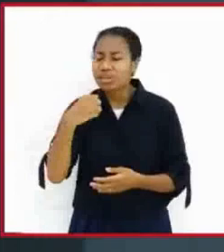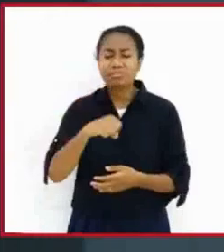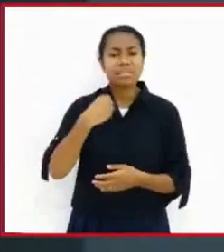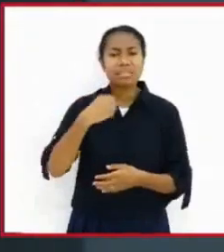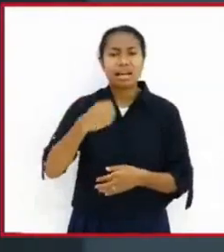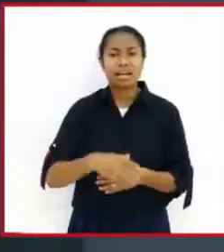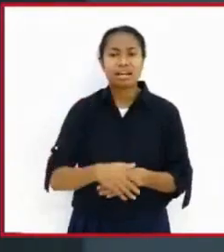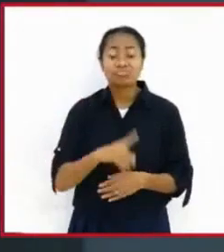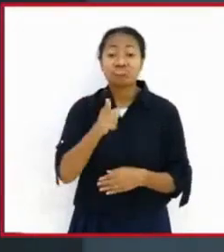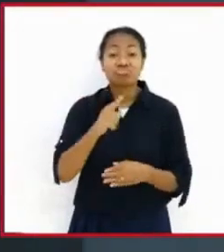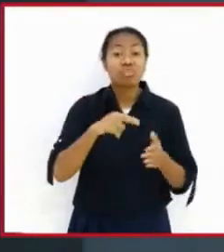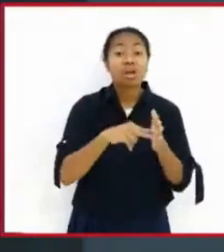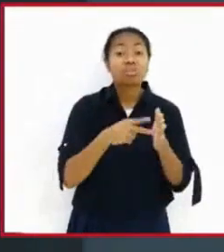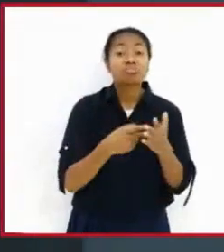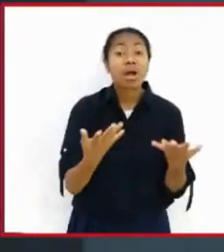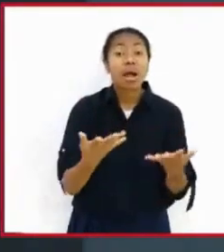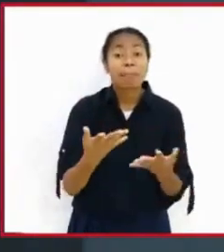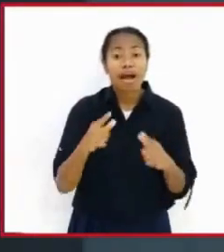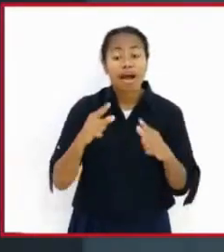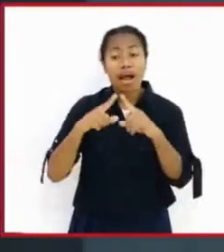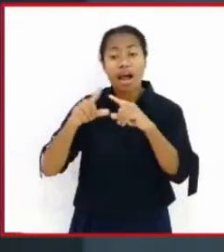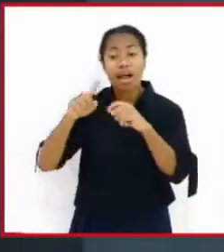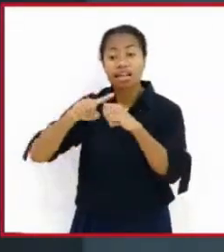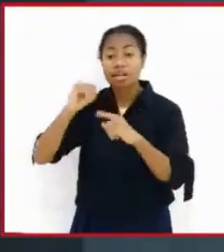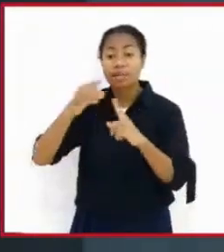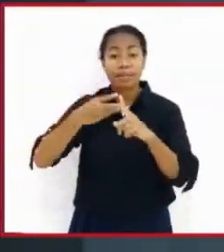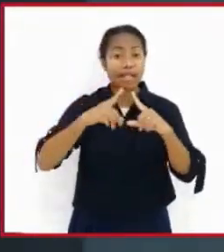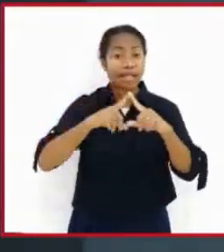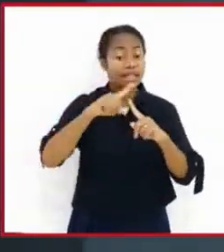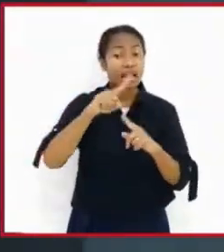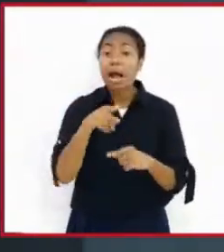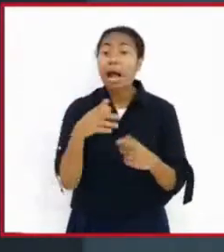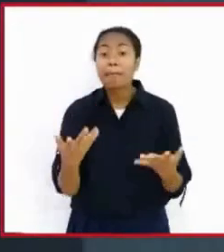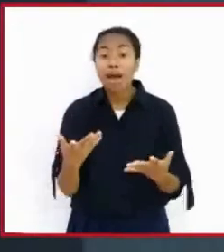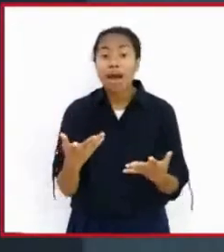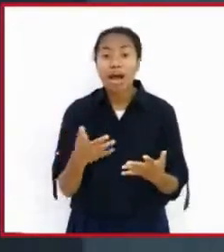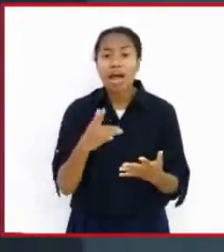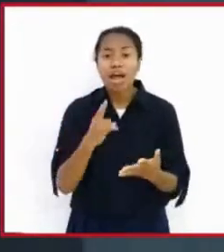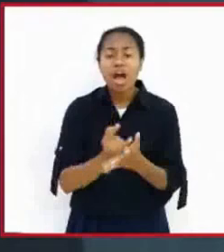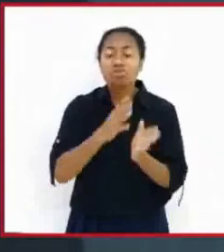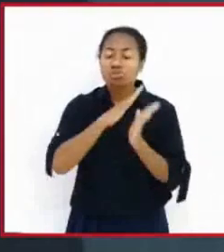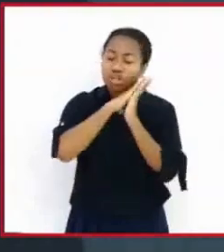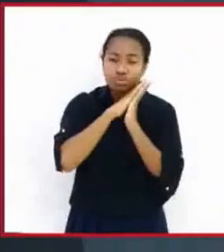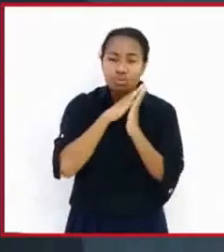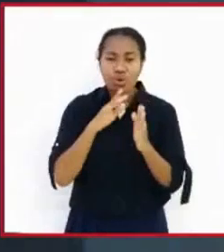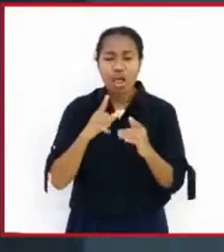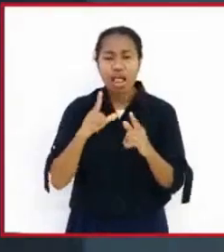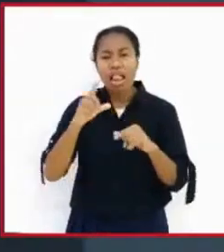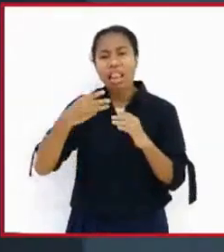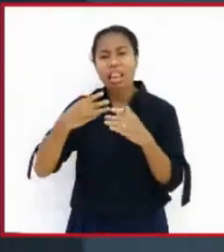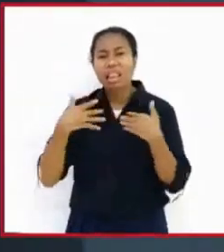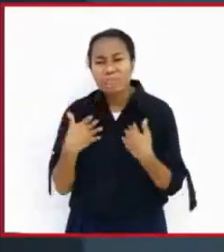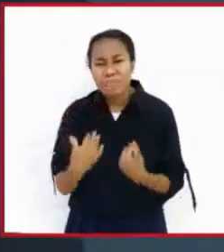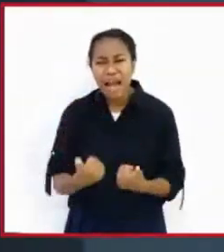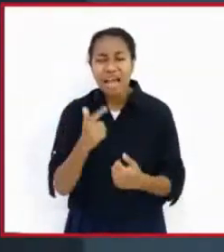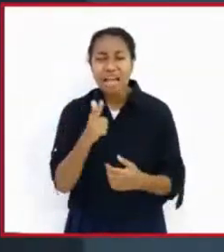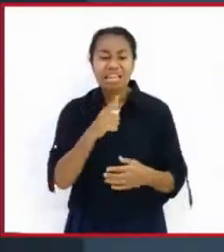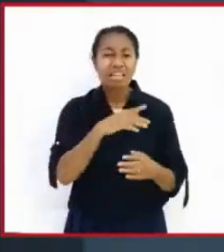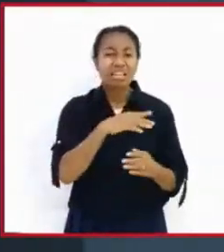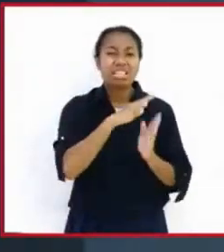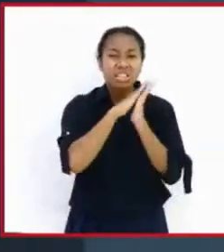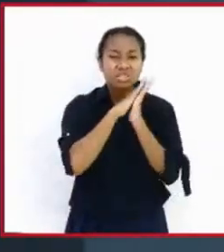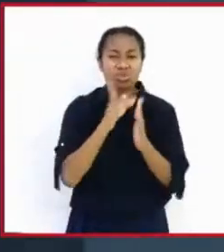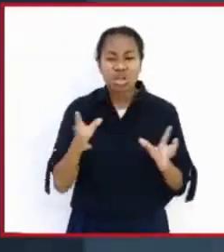akibatnya apa akibatnya Dia harus terbaring lemah ditempat tidurnya tapi dia